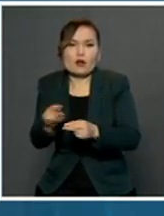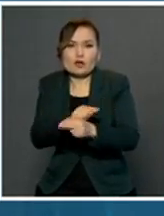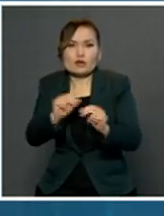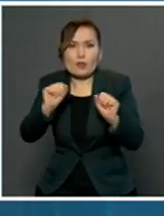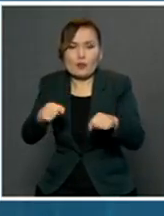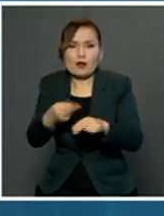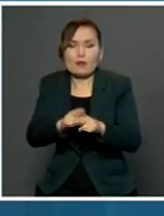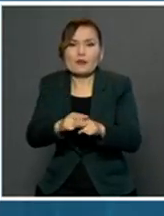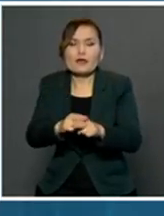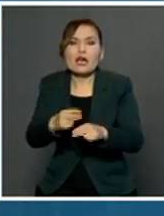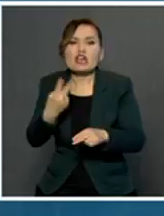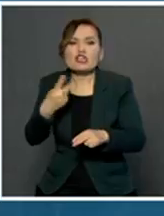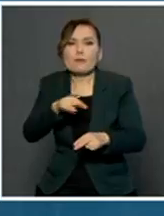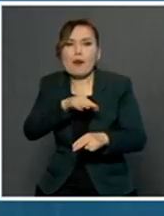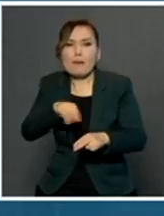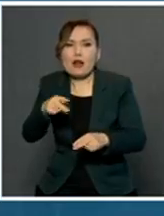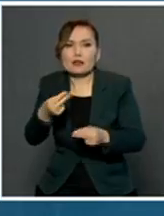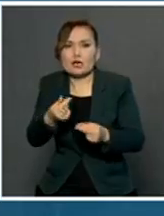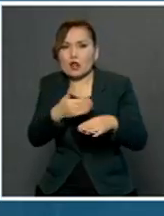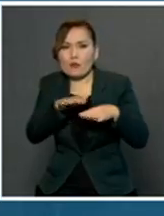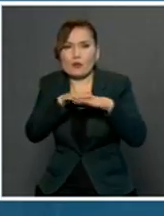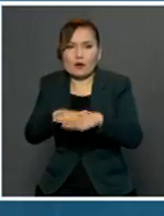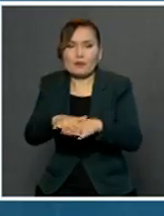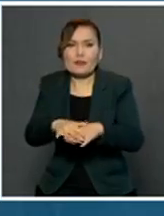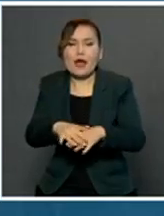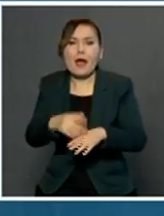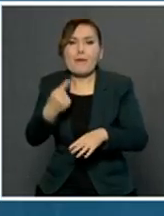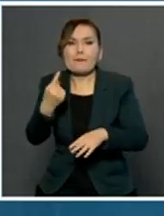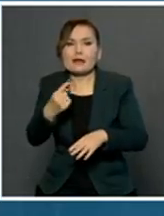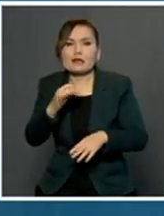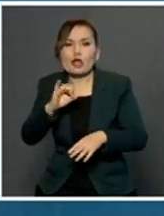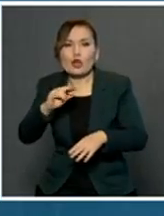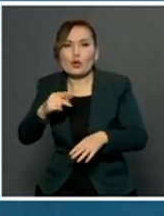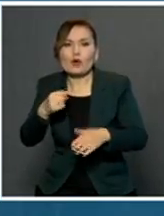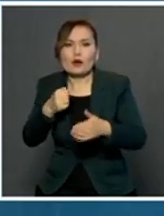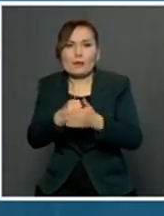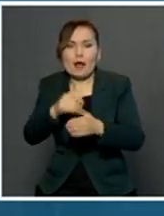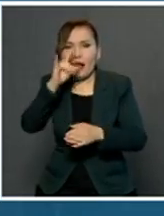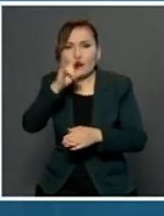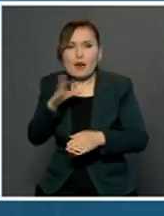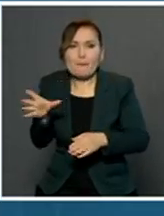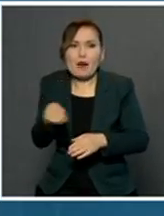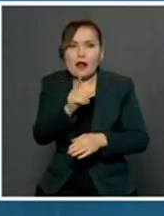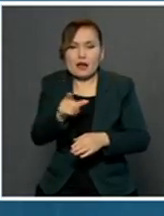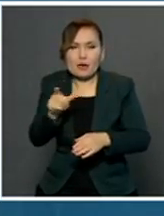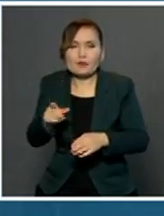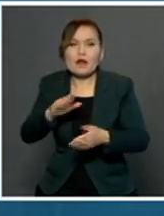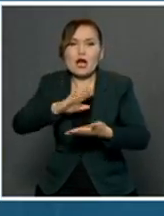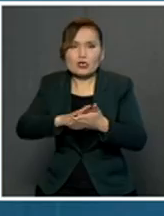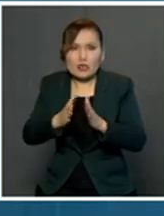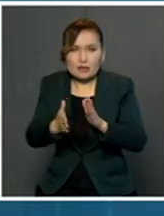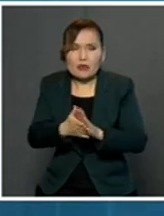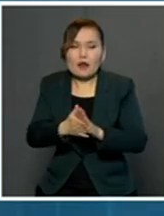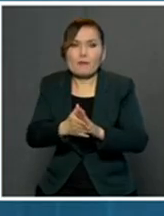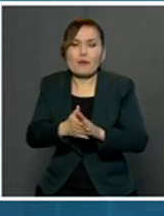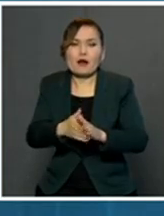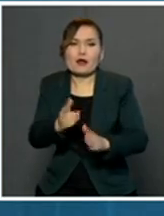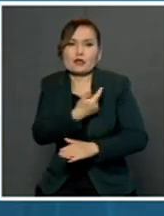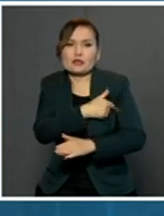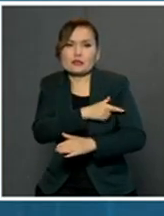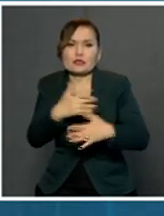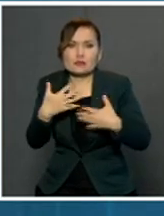ішкі резервінен 20 миллиард теңге бөлмек. Яғни 1 шілдеге дейін Қазақстандағы барлық азаматтар шартты түрде сақтандырылған